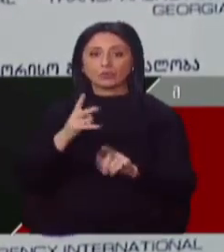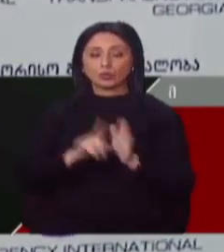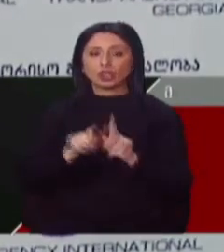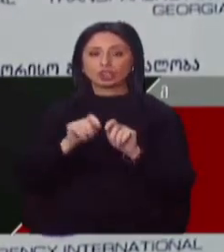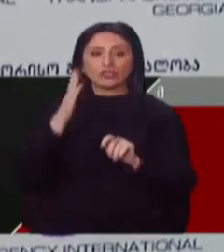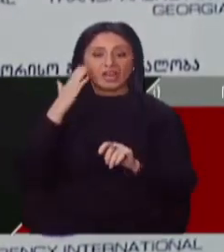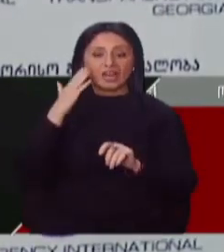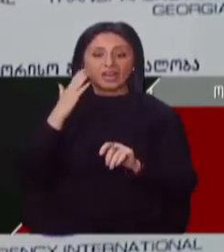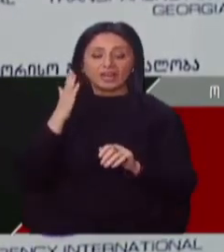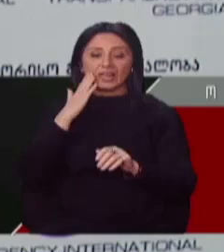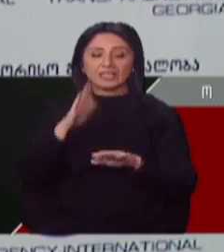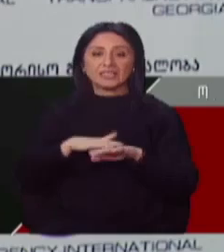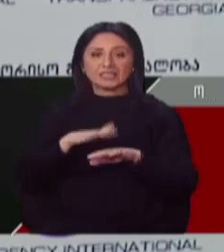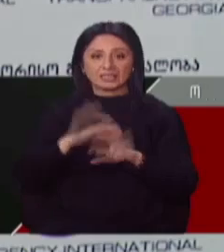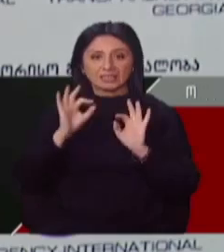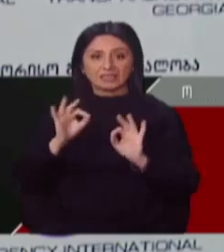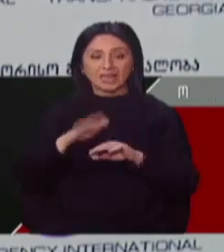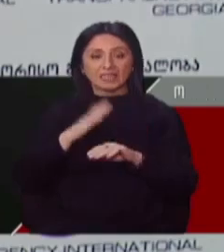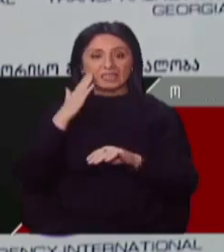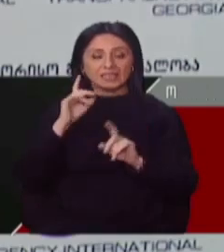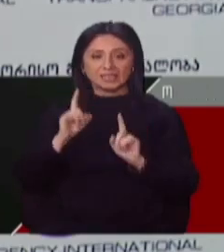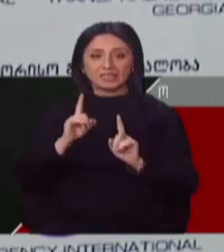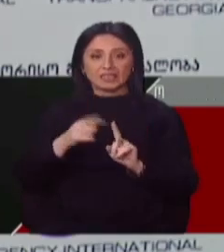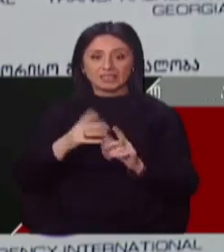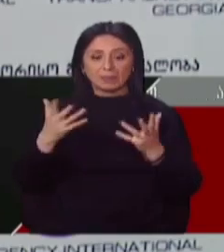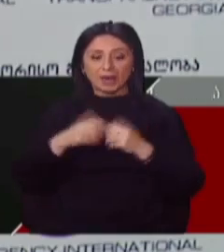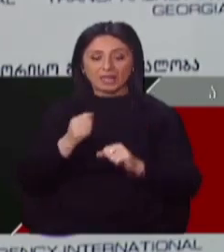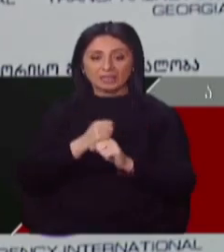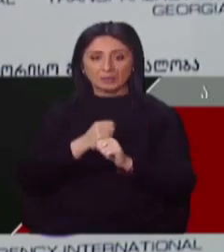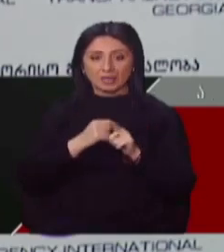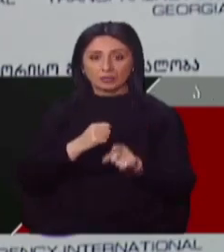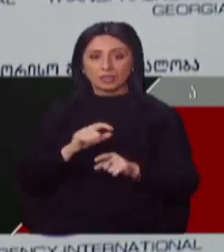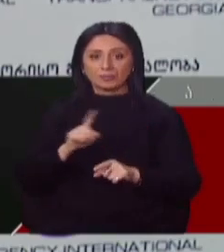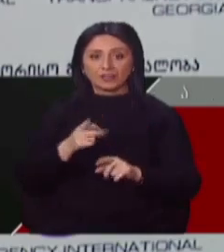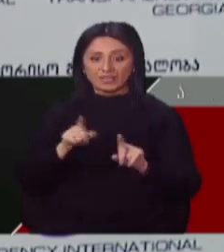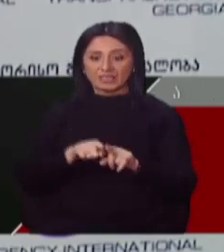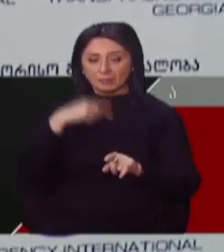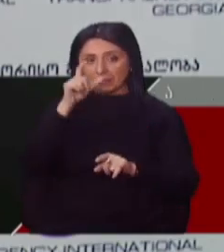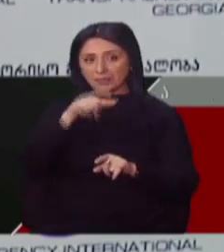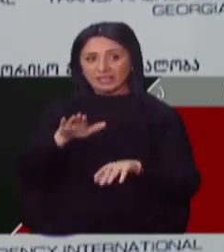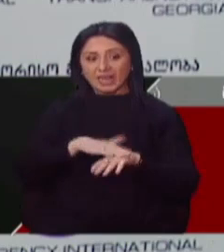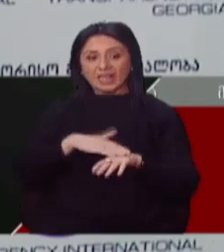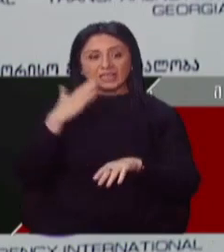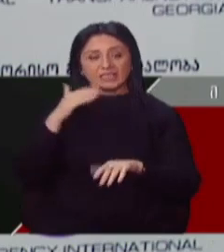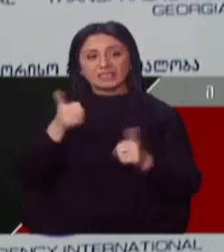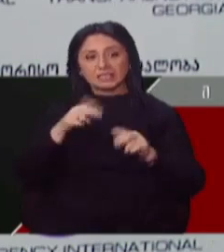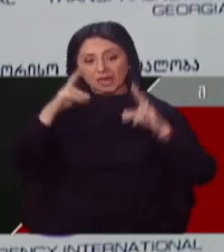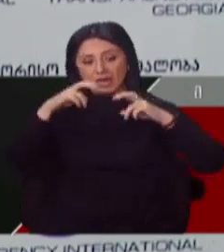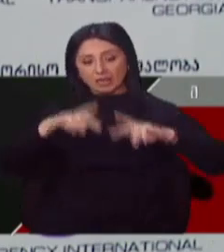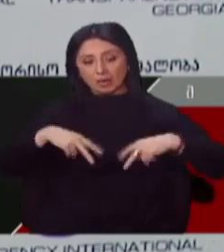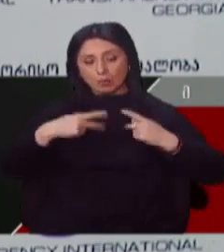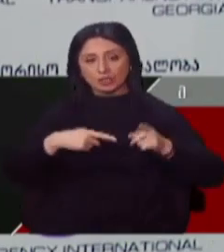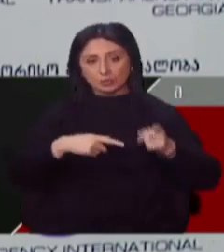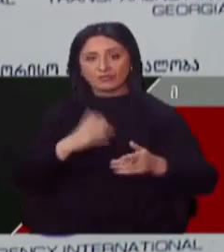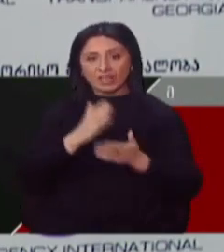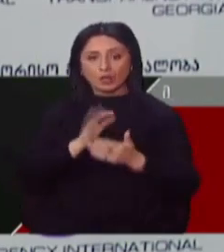შექმნას კეთილსინდისიერების შემოწმების მექანიზმი, რაც გულისხმობს ისეთი პირების კეთილსინდისიერების გადამოწმებას,